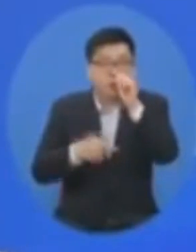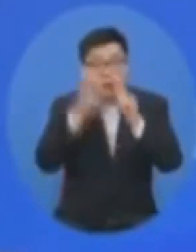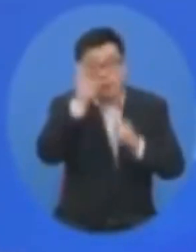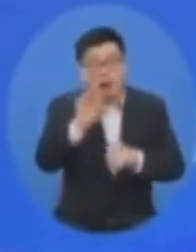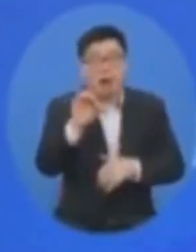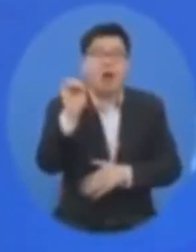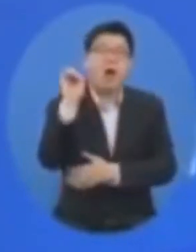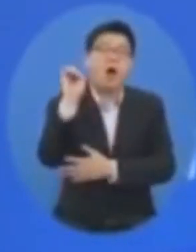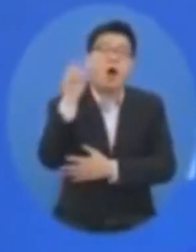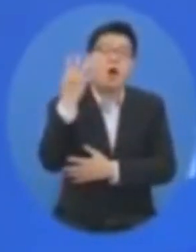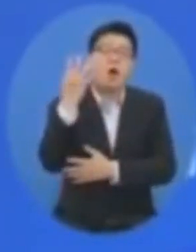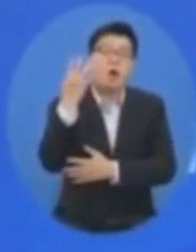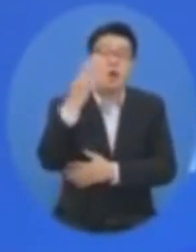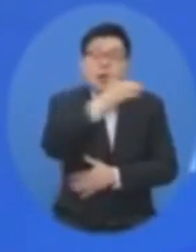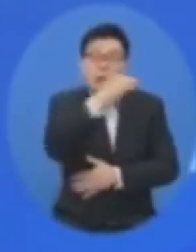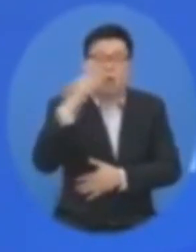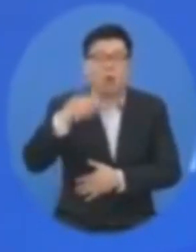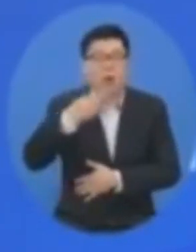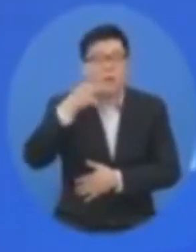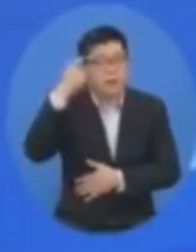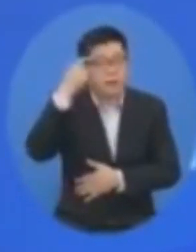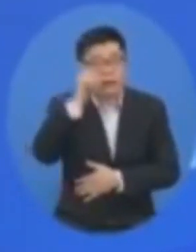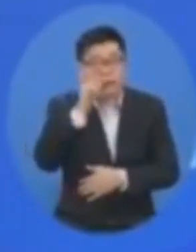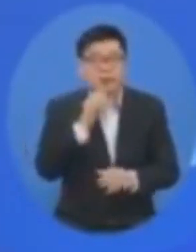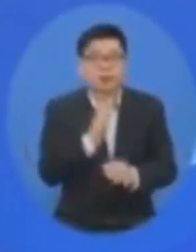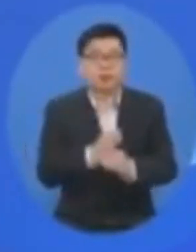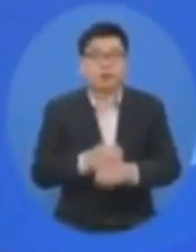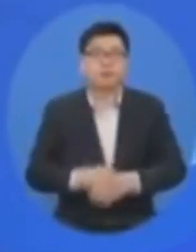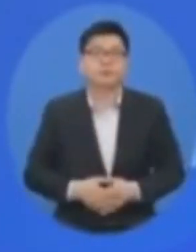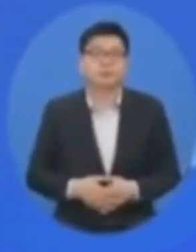것도 바로 거기에서 내가 기인한다고 봅니다.